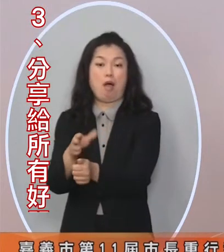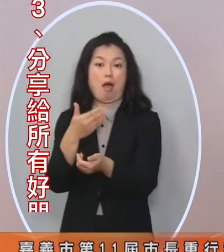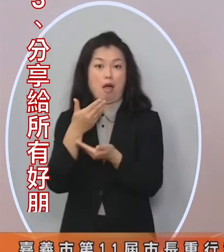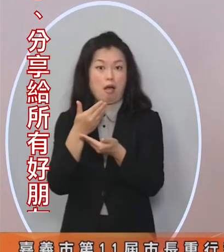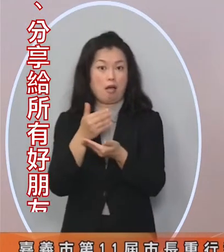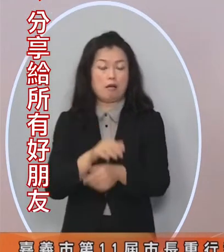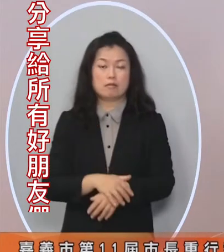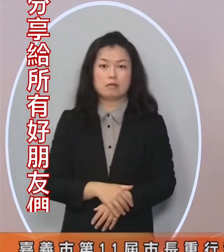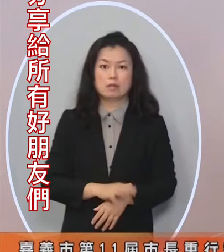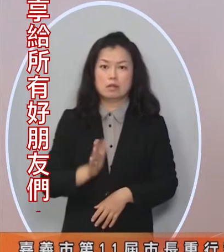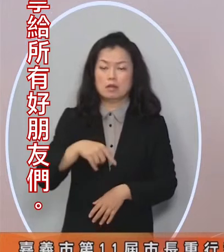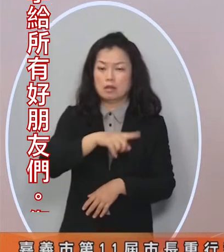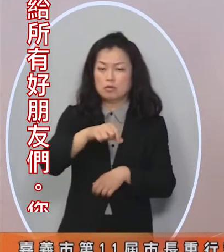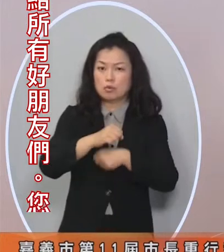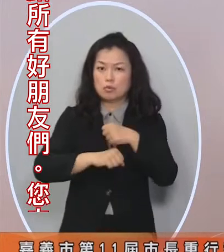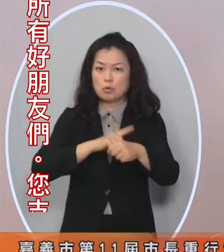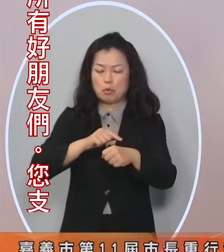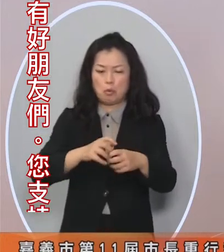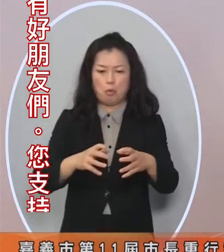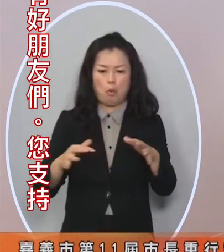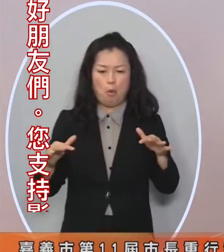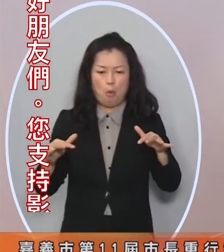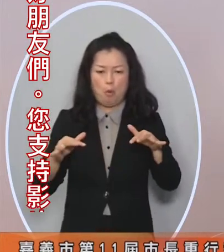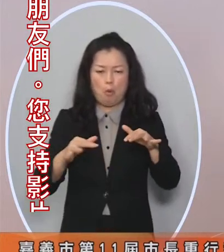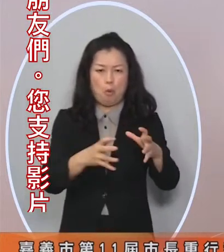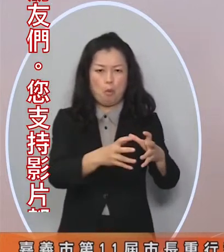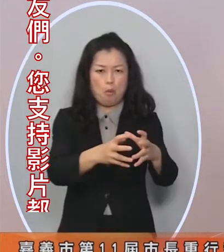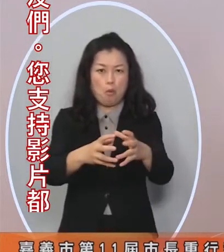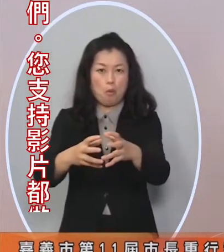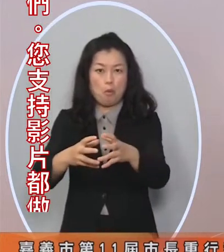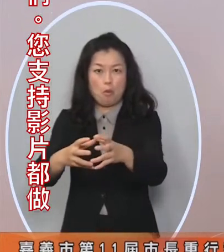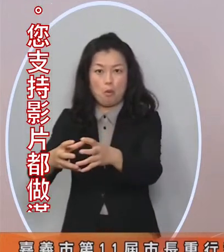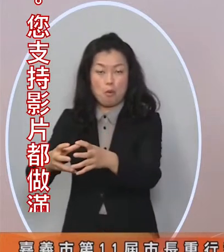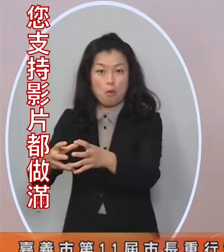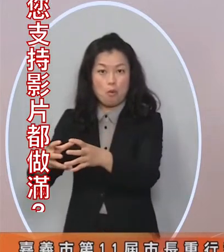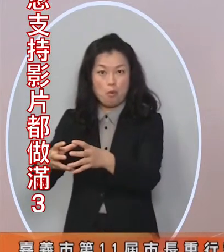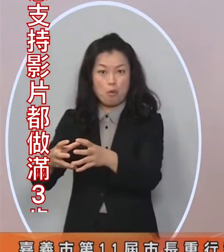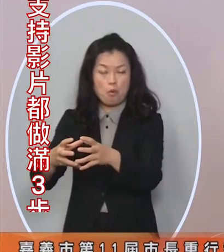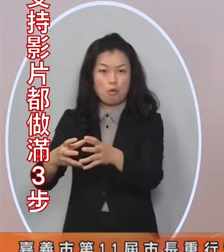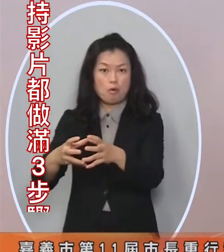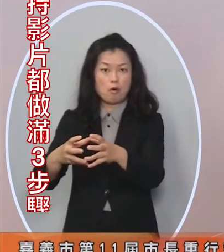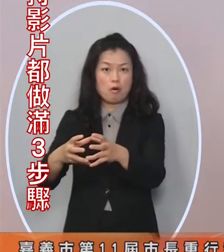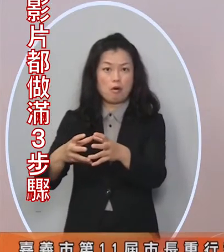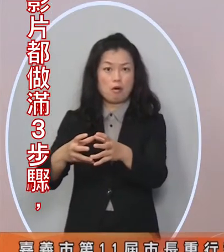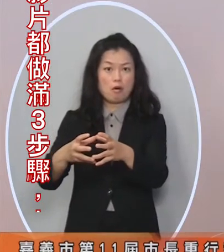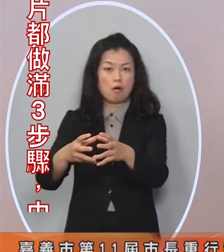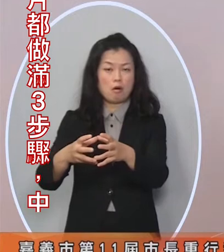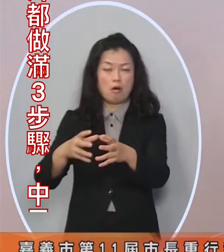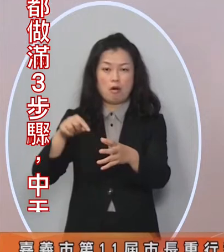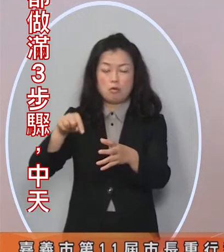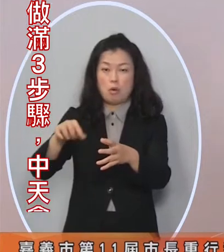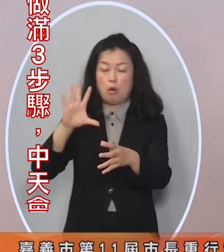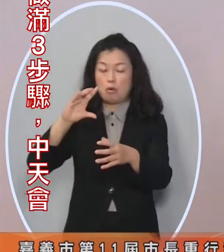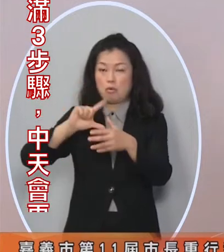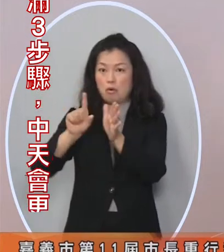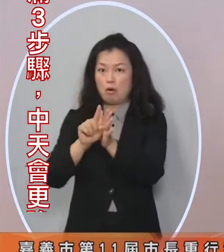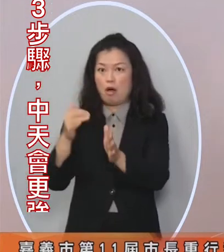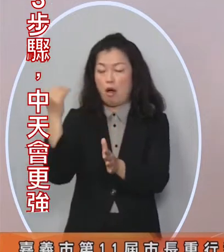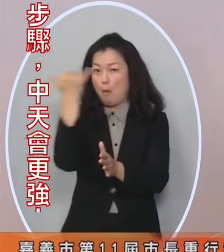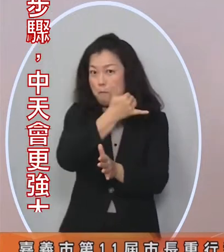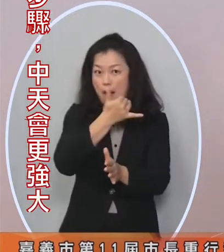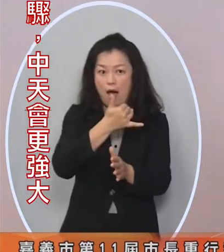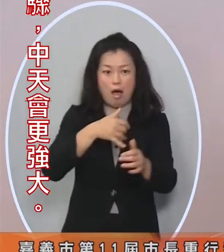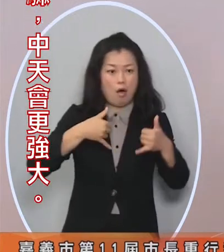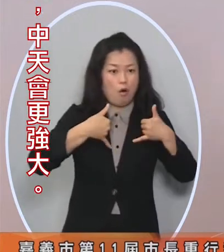些流浪动物常常成群结队，有时候会攻击路人、小